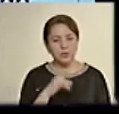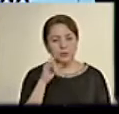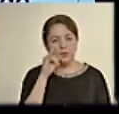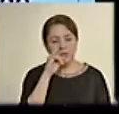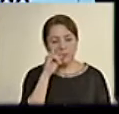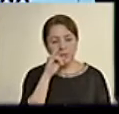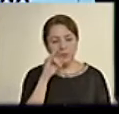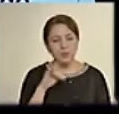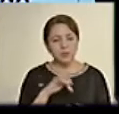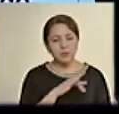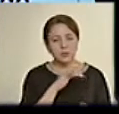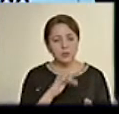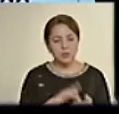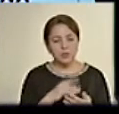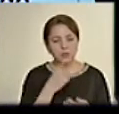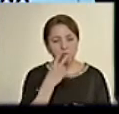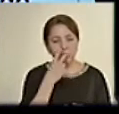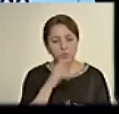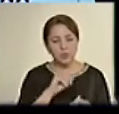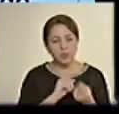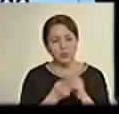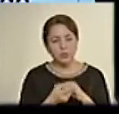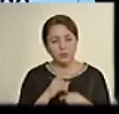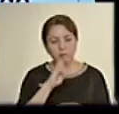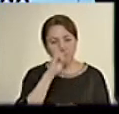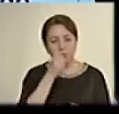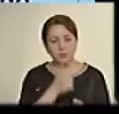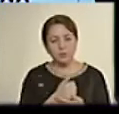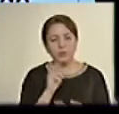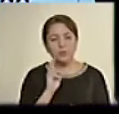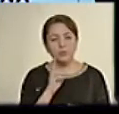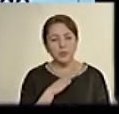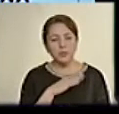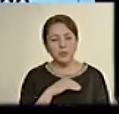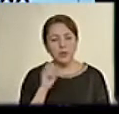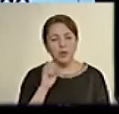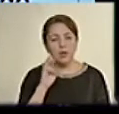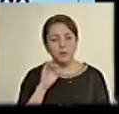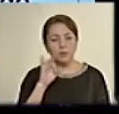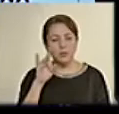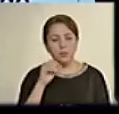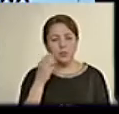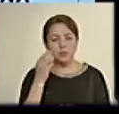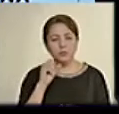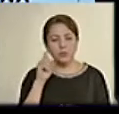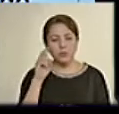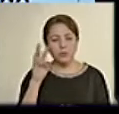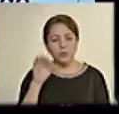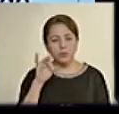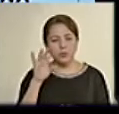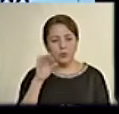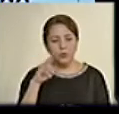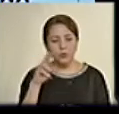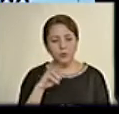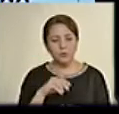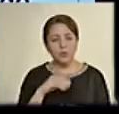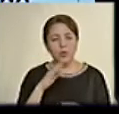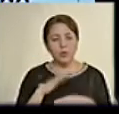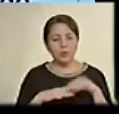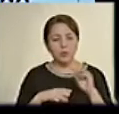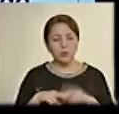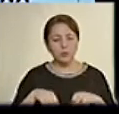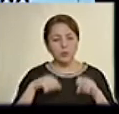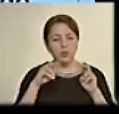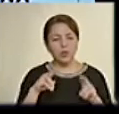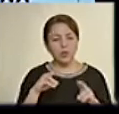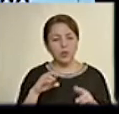Samarqandni shahar ko'rinishiga keltirgan hukmdor kim ekan? Amir Shohmurod. Hunarmandchilikdagi